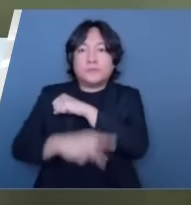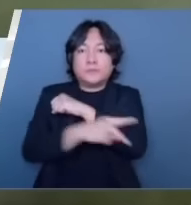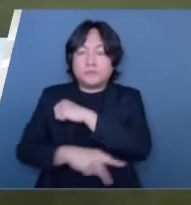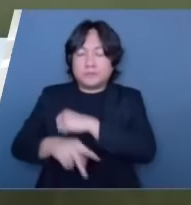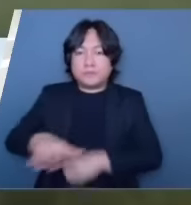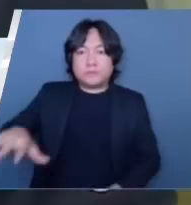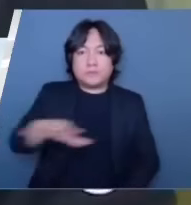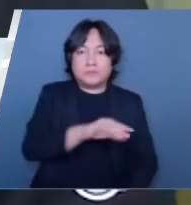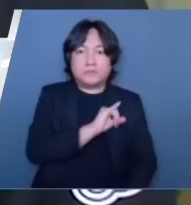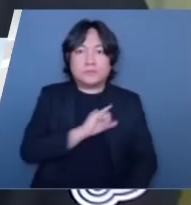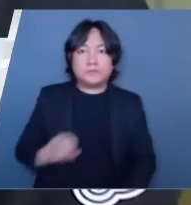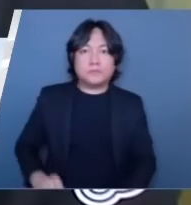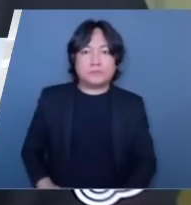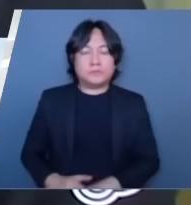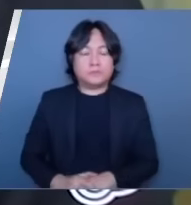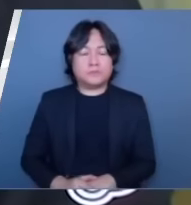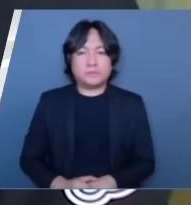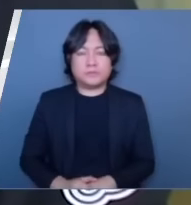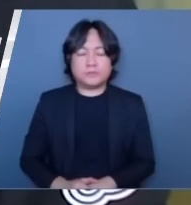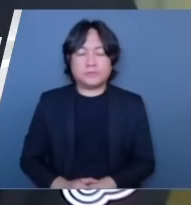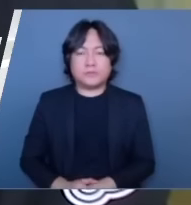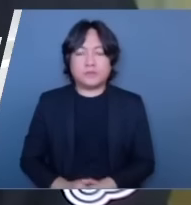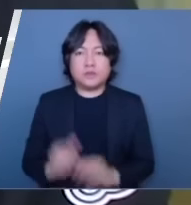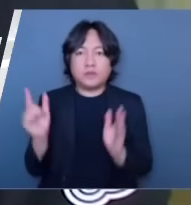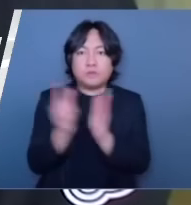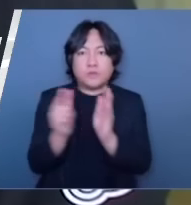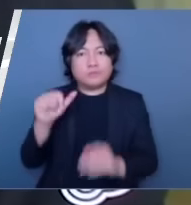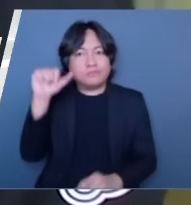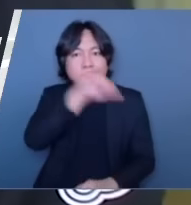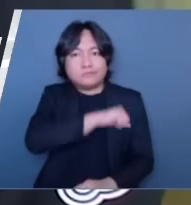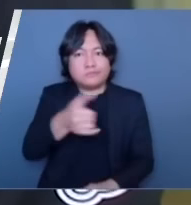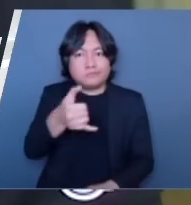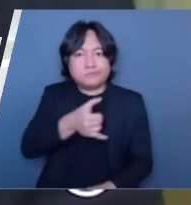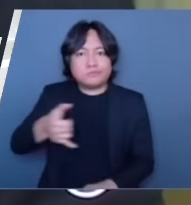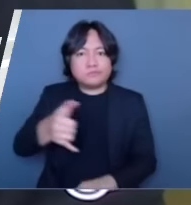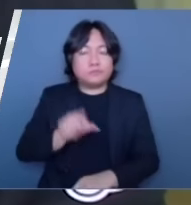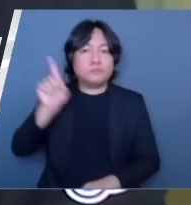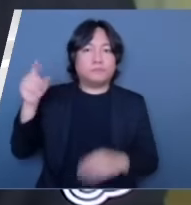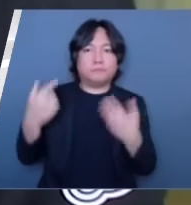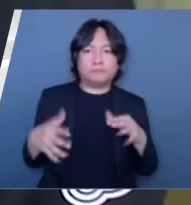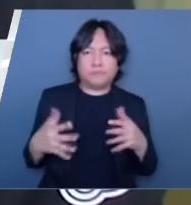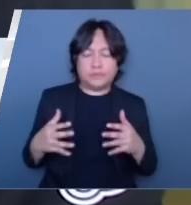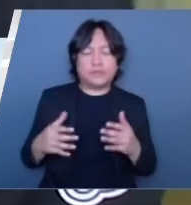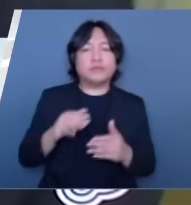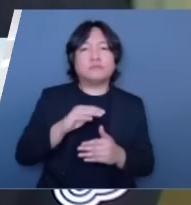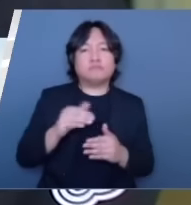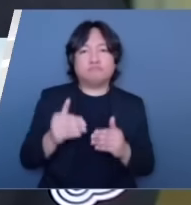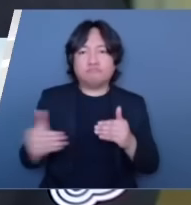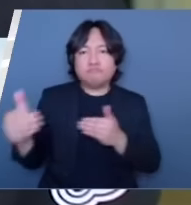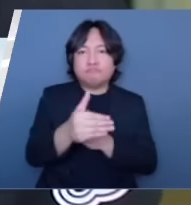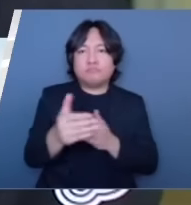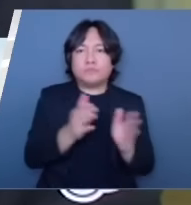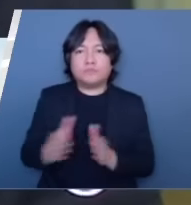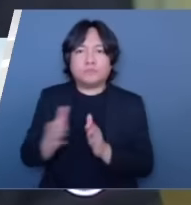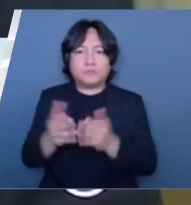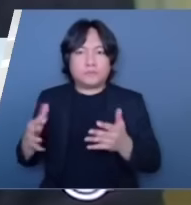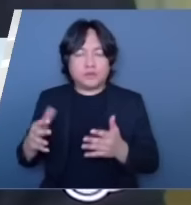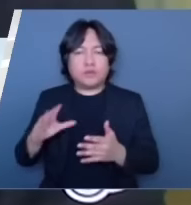ipinatutupad ang liquor ban. Nakapag-deploy naman na po kami ng manpower and then preposition po ng mga goods doon po sa mga na-expect namin na